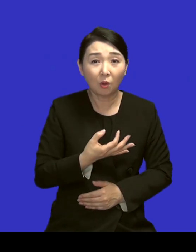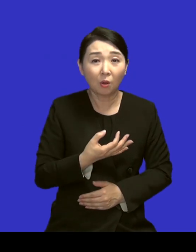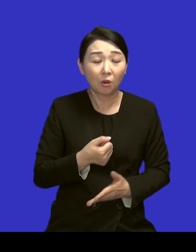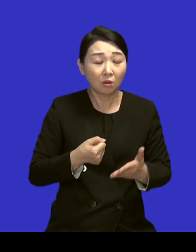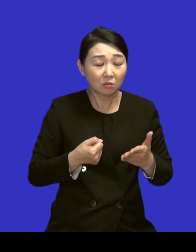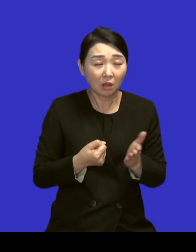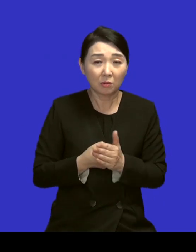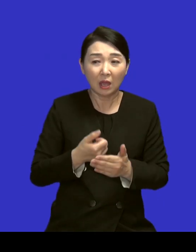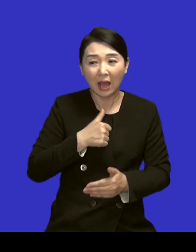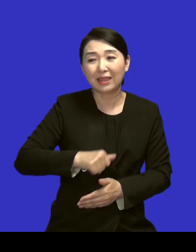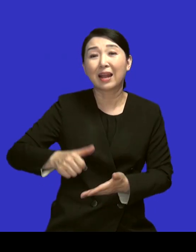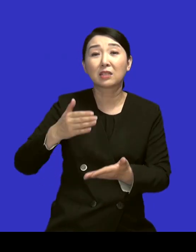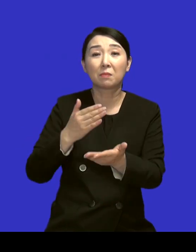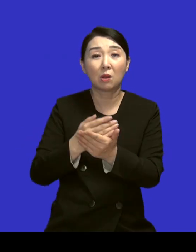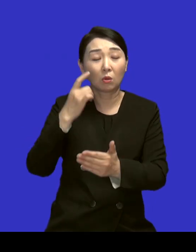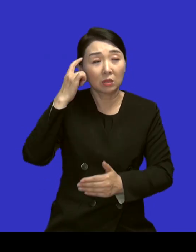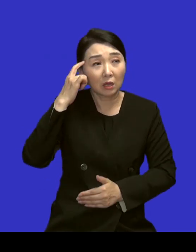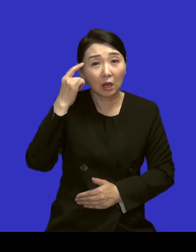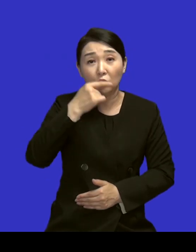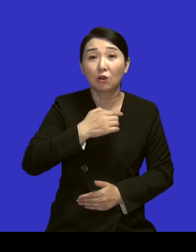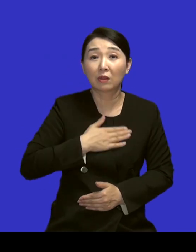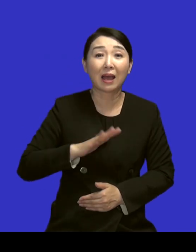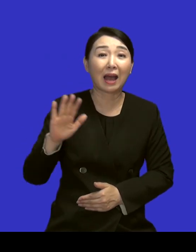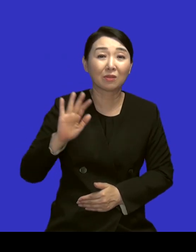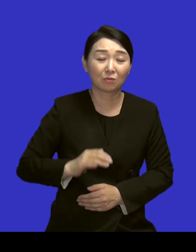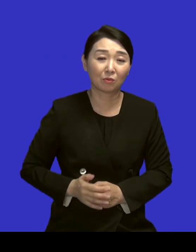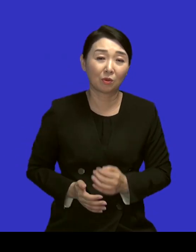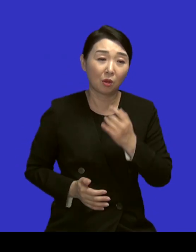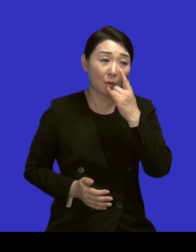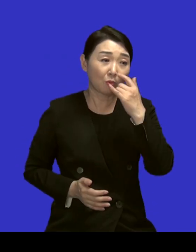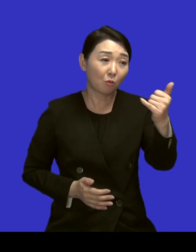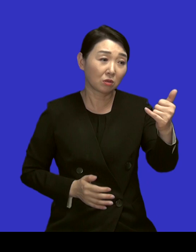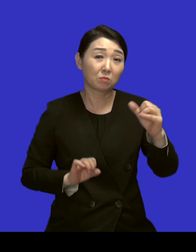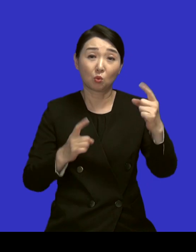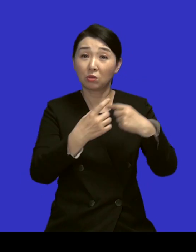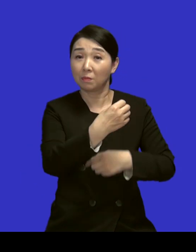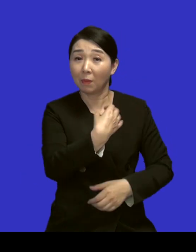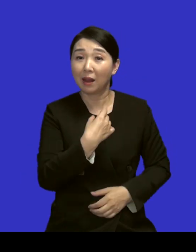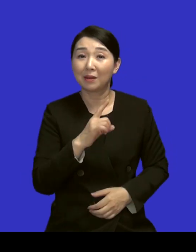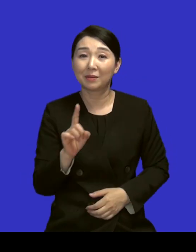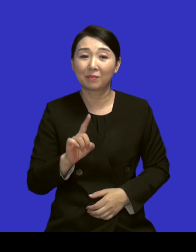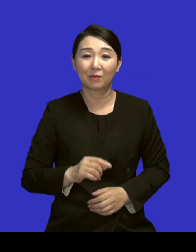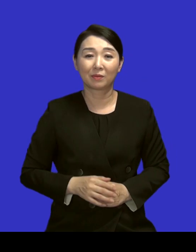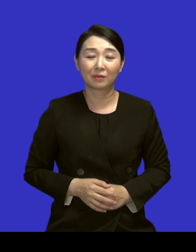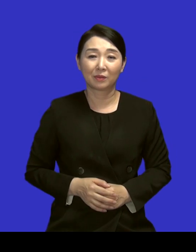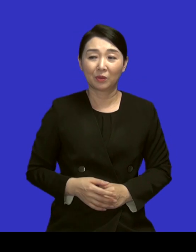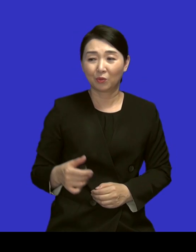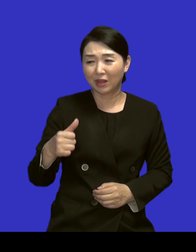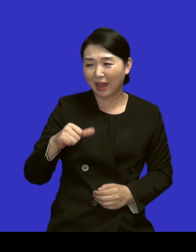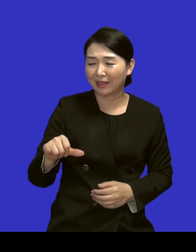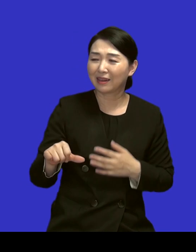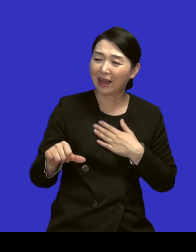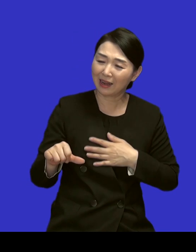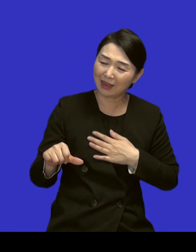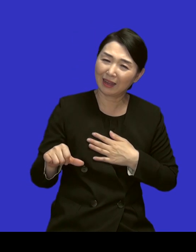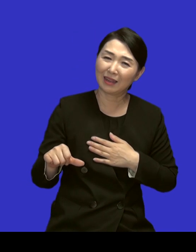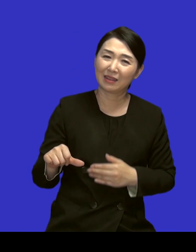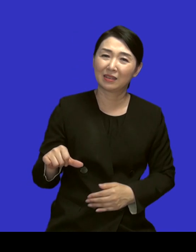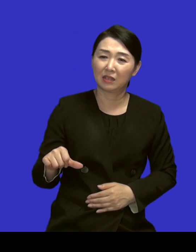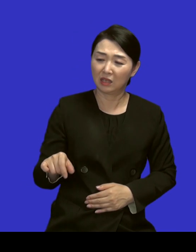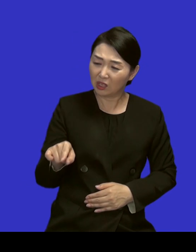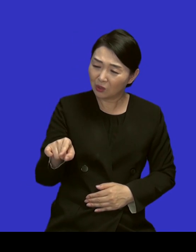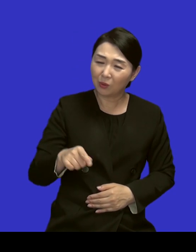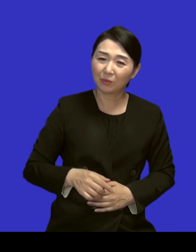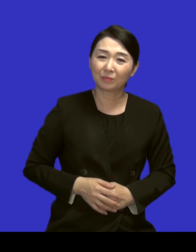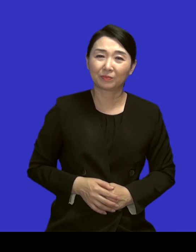라고 생각을 했더니 그게 아니라 엄마 아빠가 동시에 하시는 말이 우리 아들을 내가 알지만